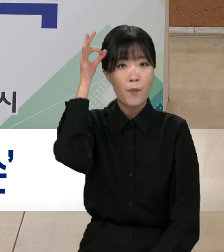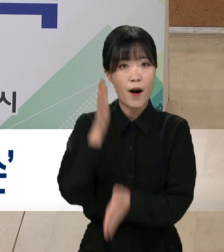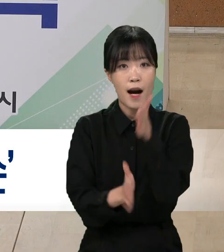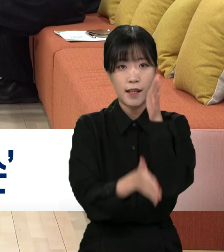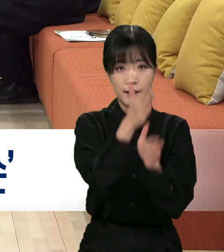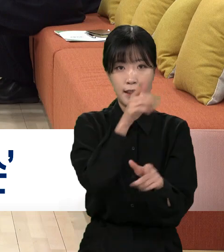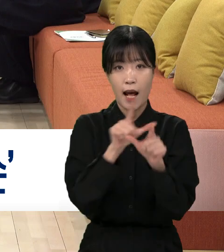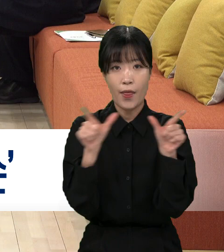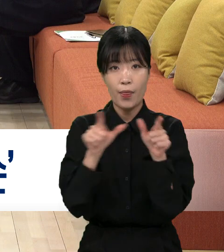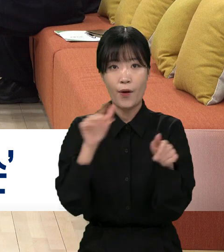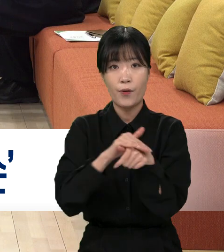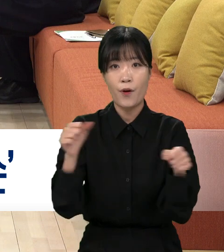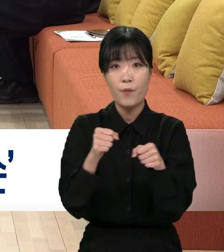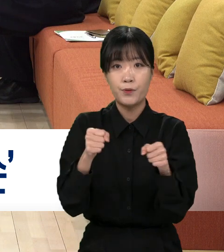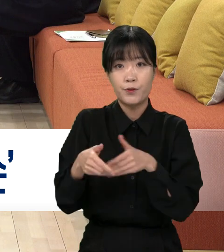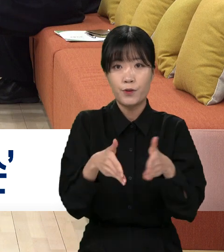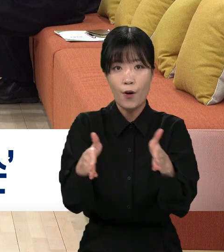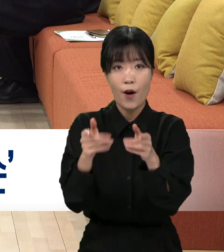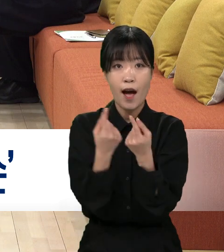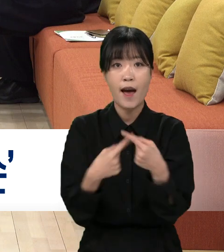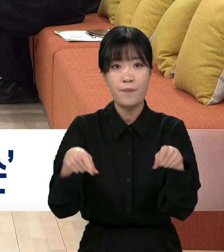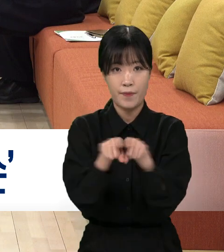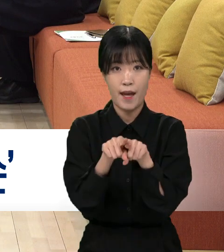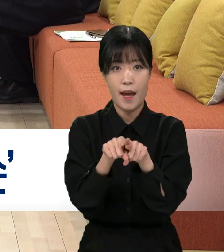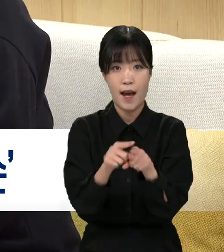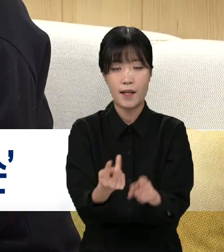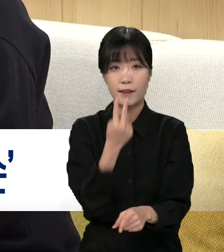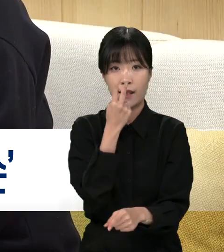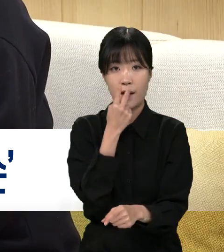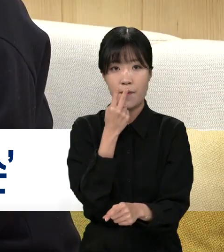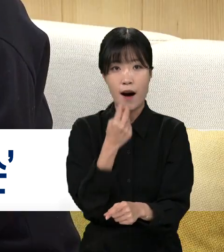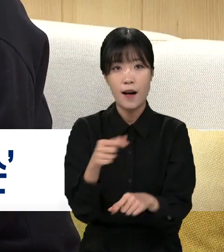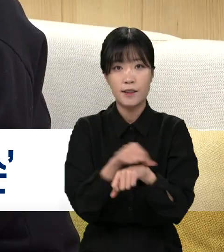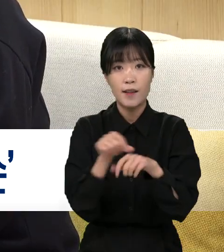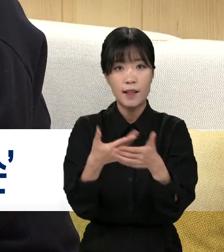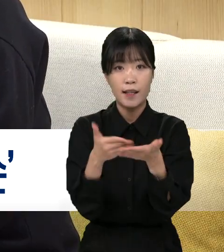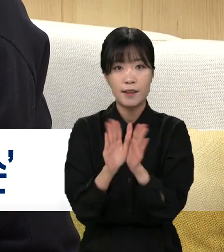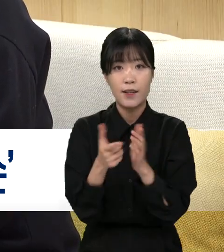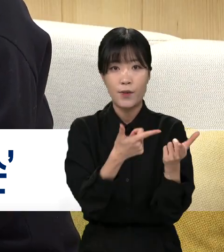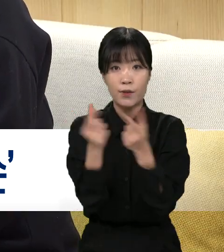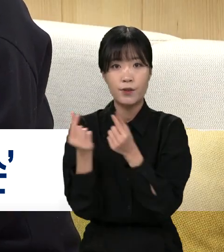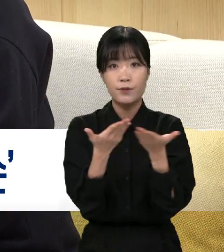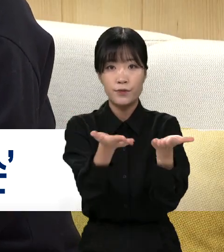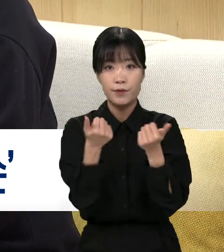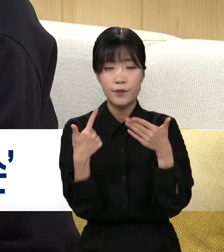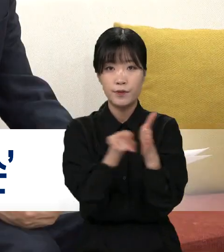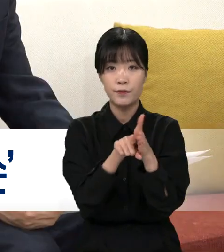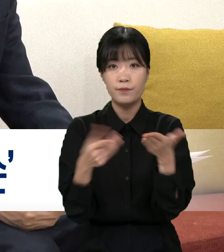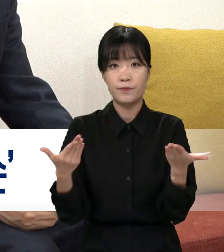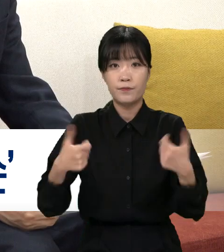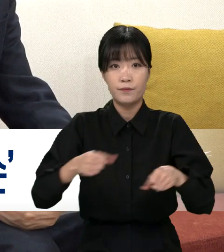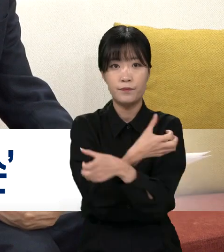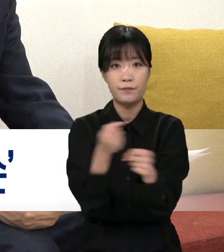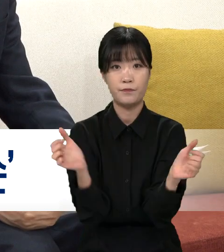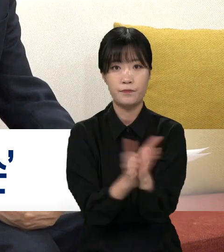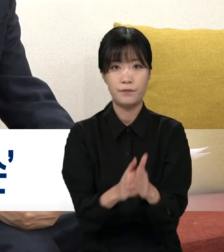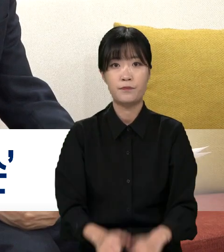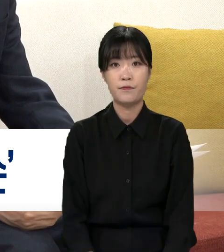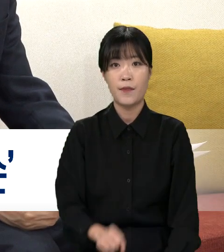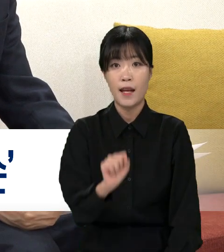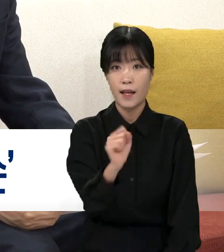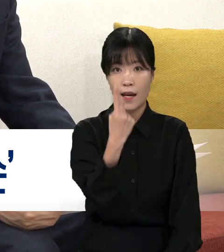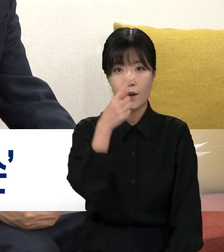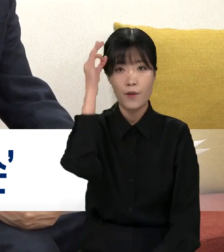포항시는 경북 도청에서 경북도 안동시와 국가 첨단 전략산업 바이오 특화단지 공동 유치를 위한